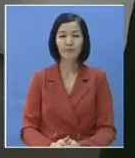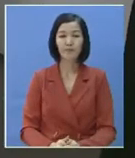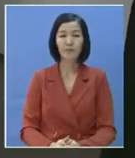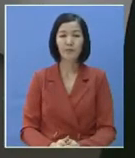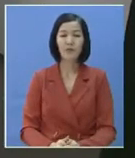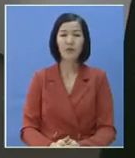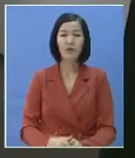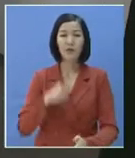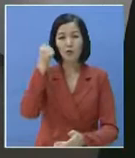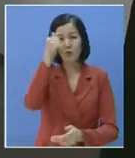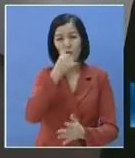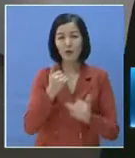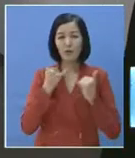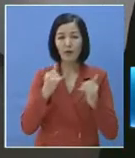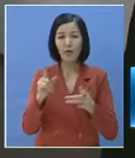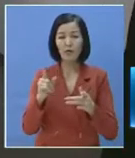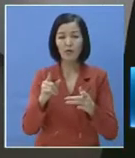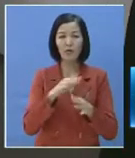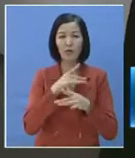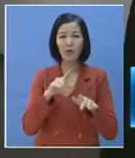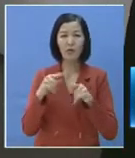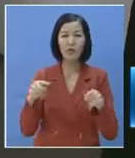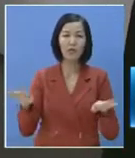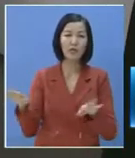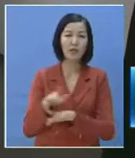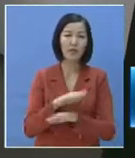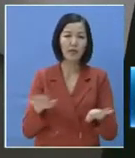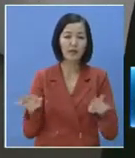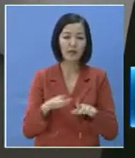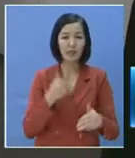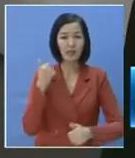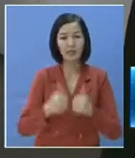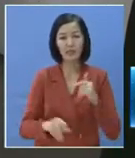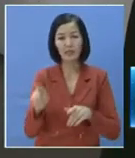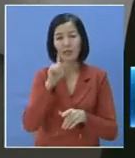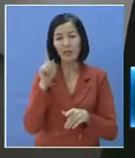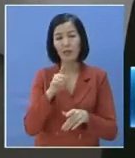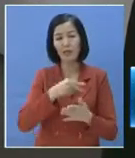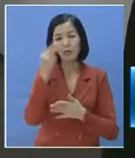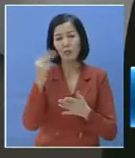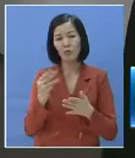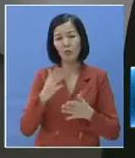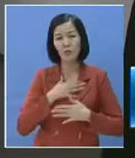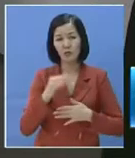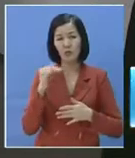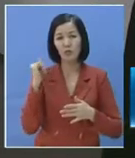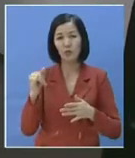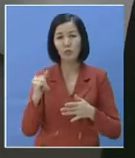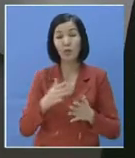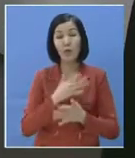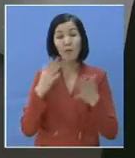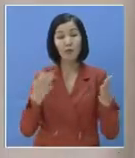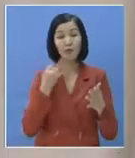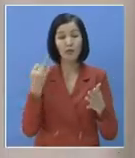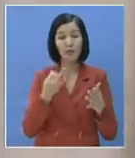В рамках Года молодежи в области проходит много различных мероприятий. В этом конкурсе состязались молодые художники края. Их работы вызвали большой интерес